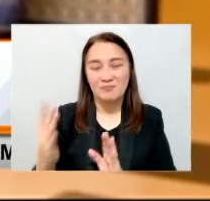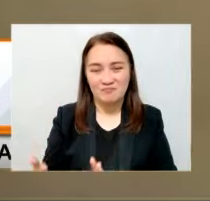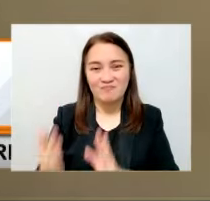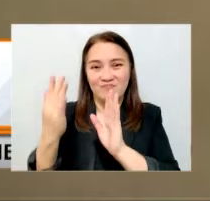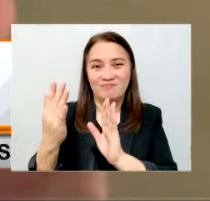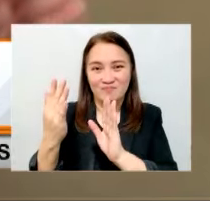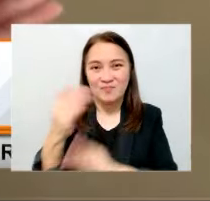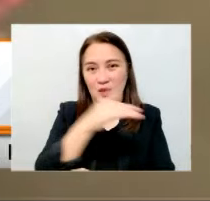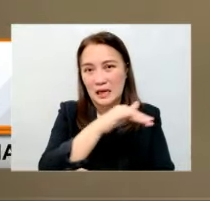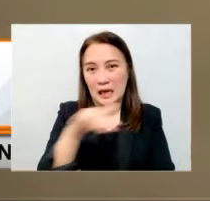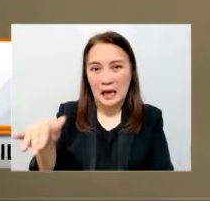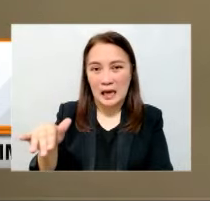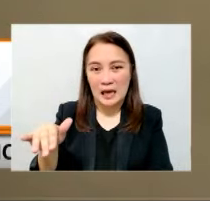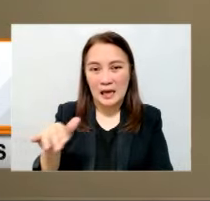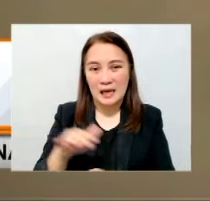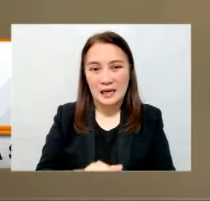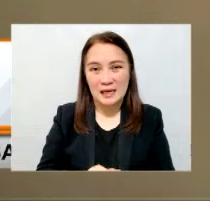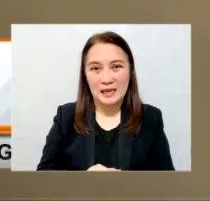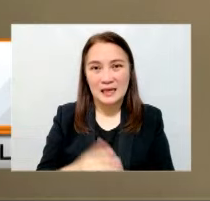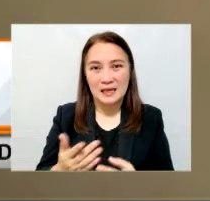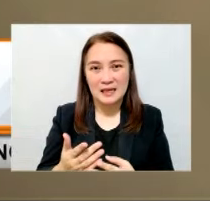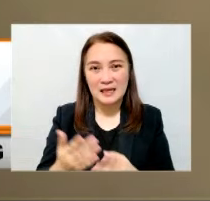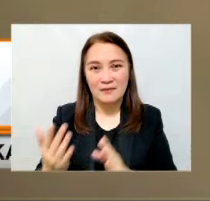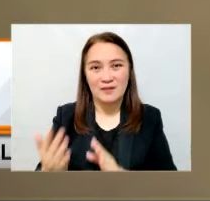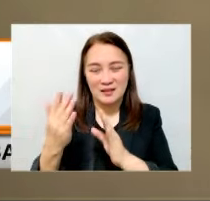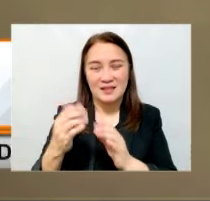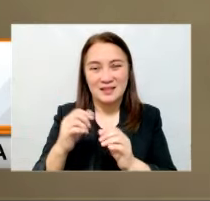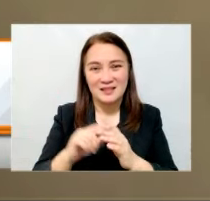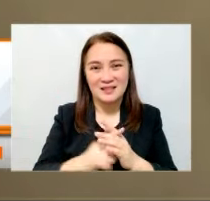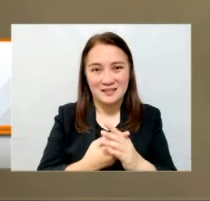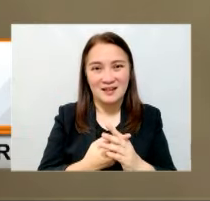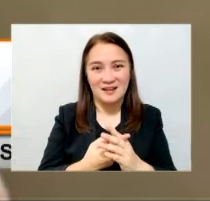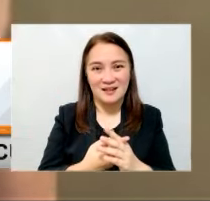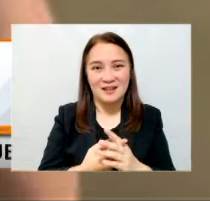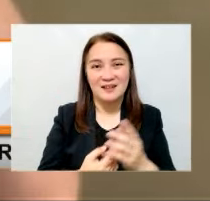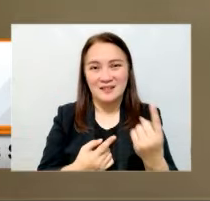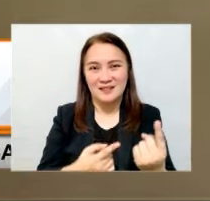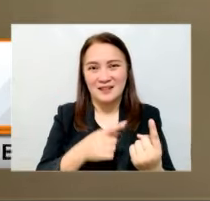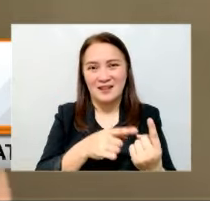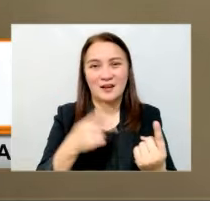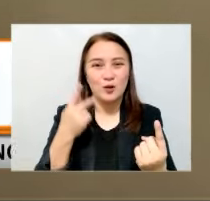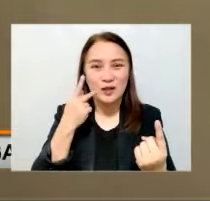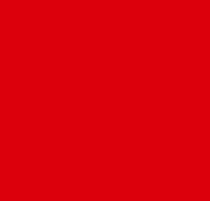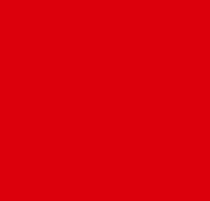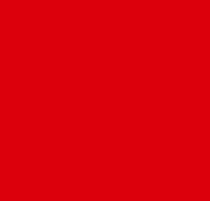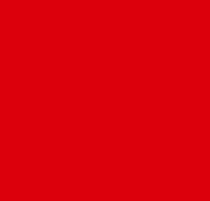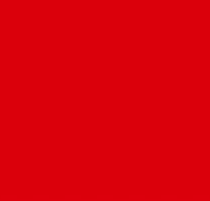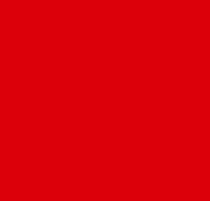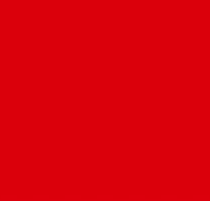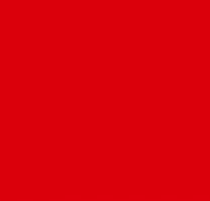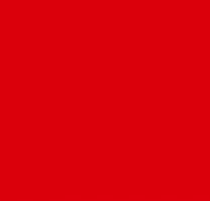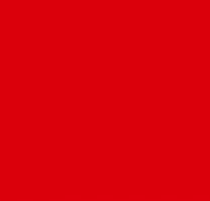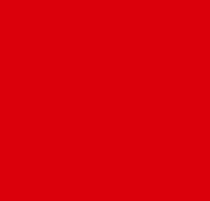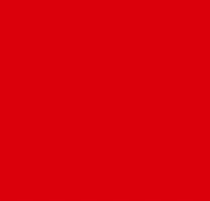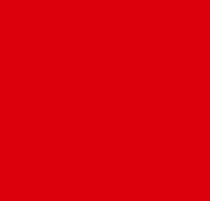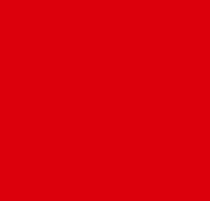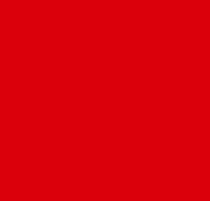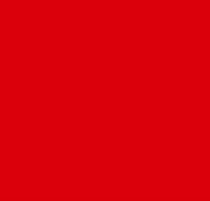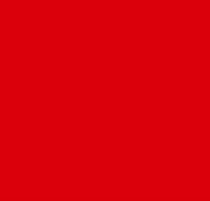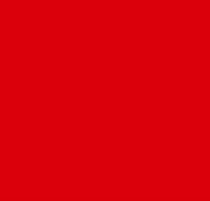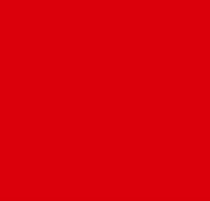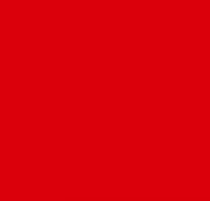pagratsada ng face to face kasama na ang nag-iisang corina Sanchez mga kapatid